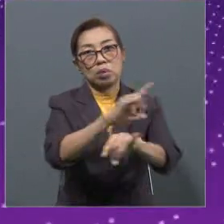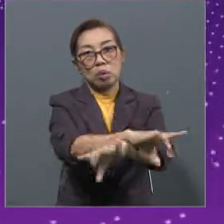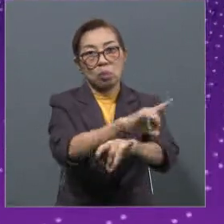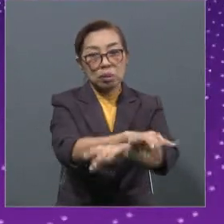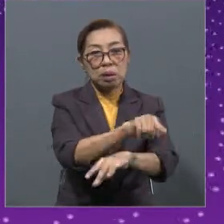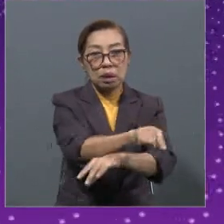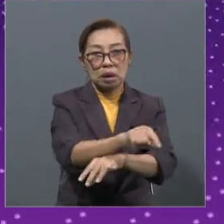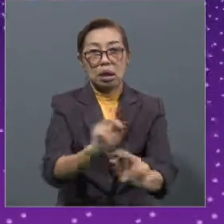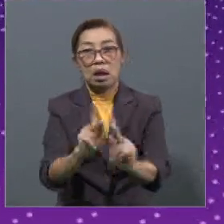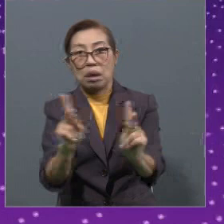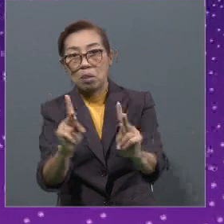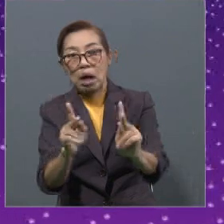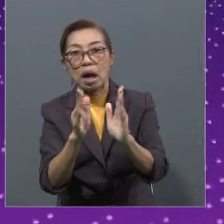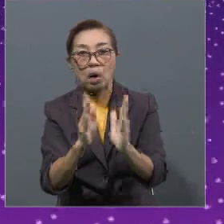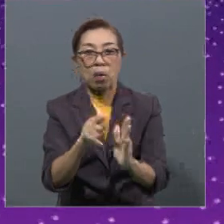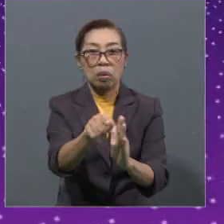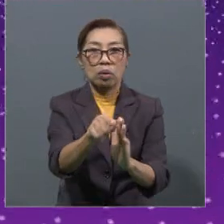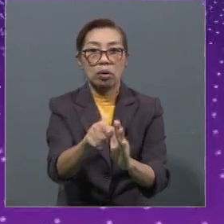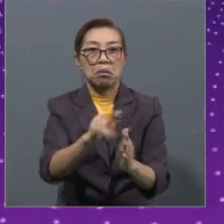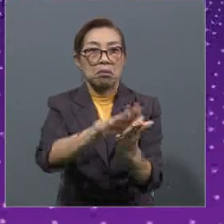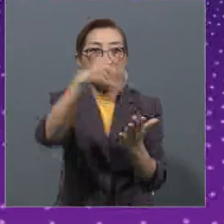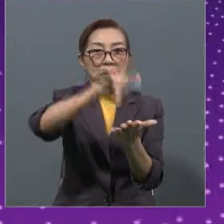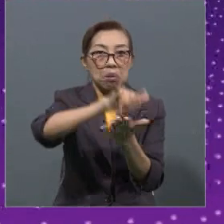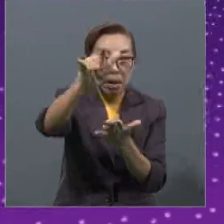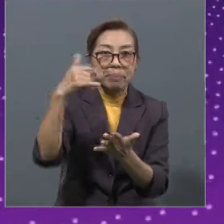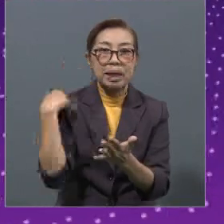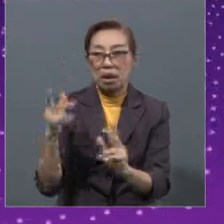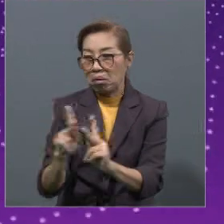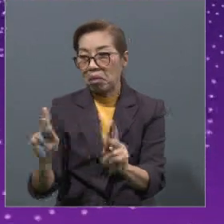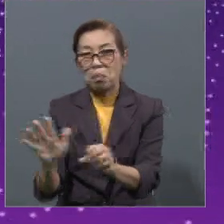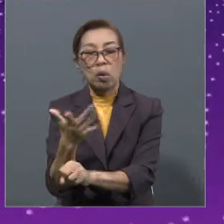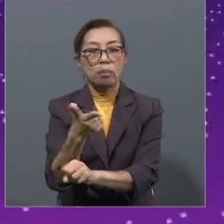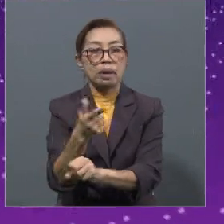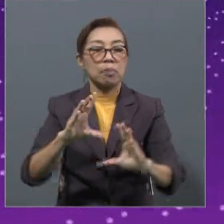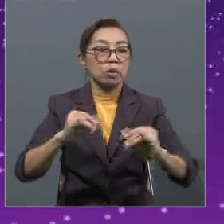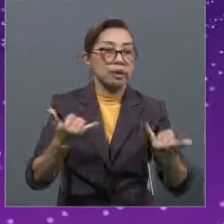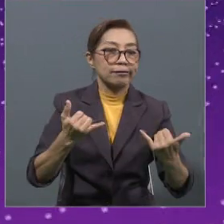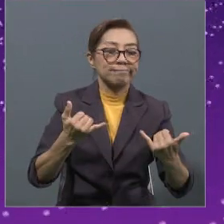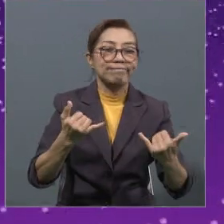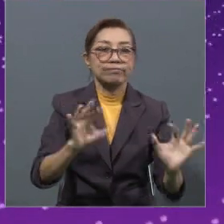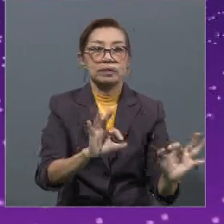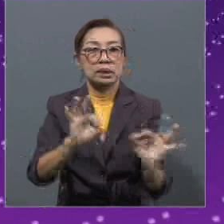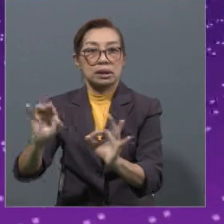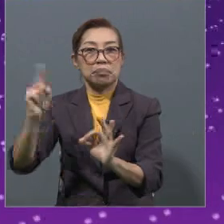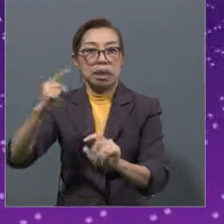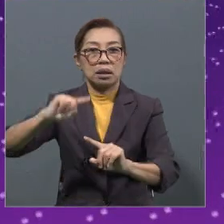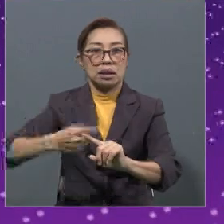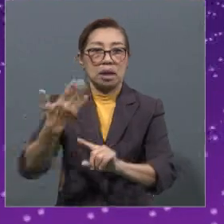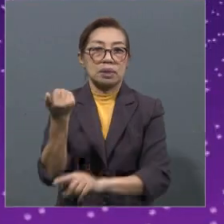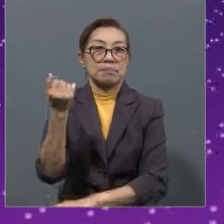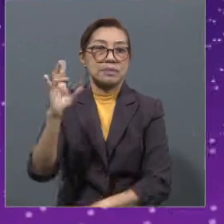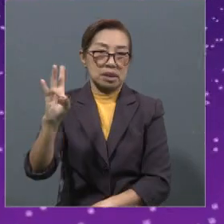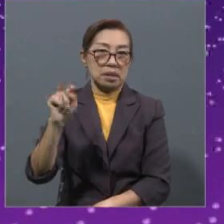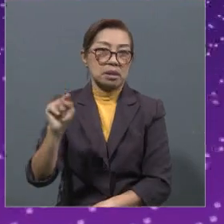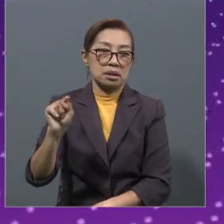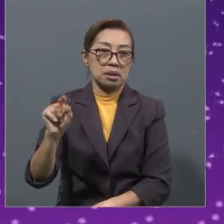รวมไปถึงกรรมาธิการบางส่วนเองก็เดินทางไปยังต่างประเทศด้วยเหมือนกันนัดหมายครั้งหน้านะคะในวันที่ 17พฤษภาคมก็จะ